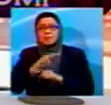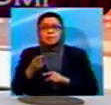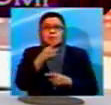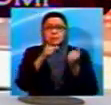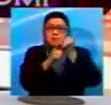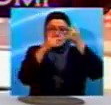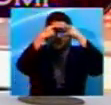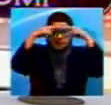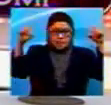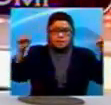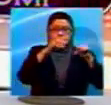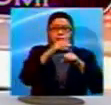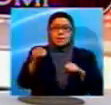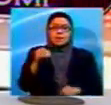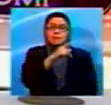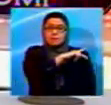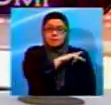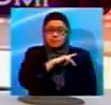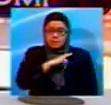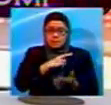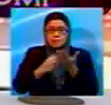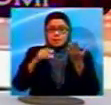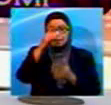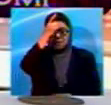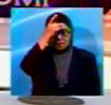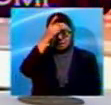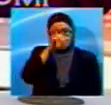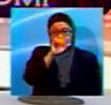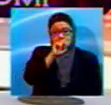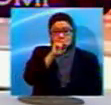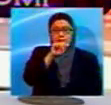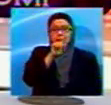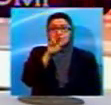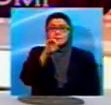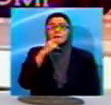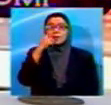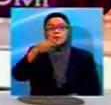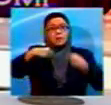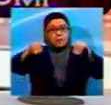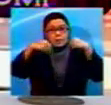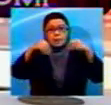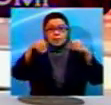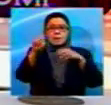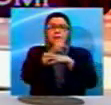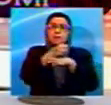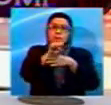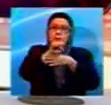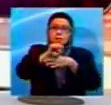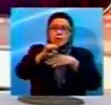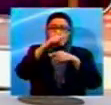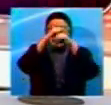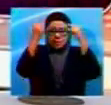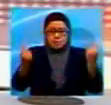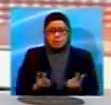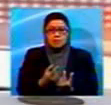runcit Afin investment bank Dr Nazri Hanan Adam Khan berkata pasaran ekuiti Global akan mendapat faedah daripada petunjuk kadar faedah